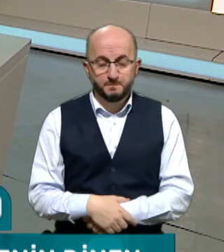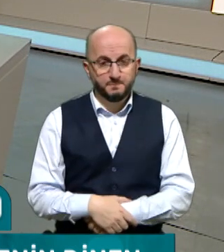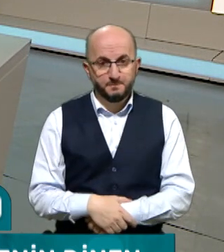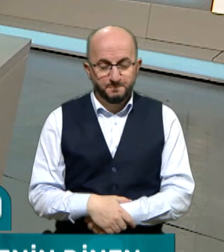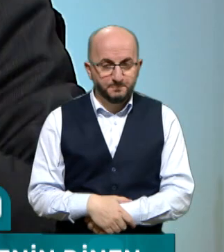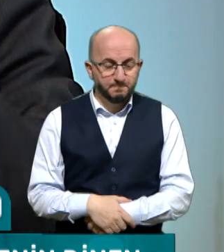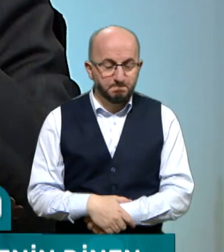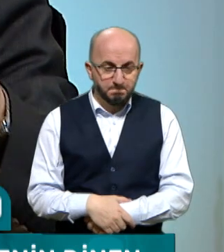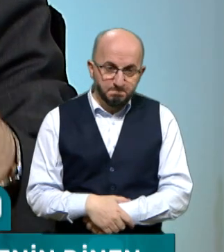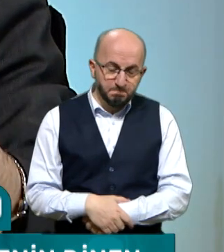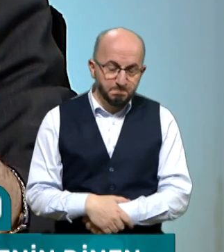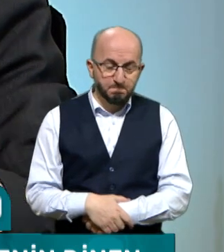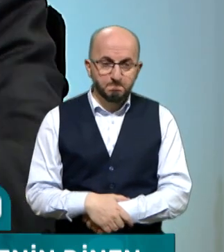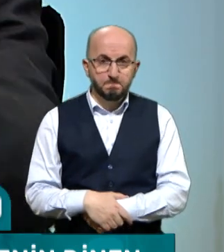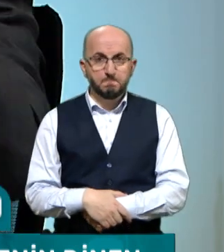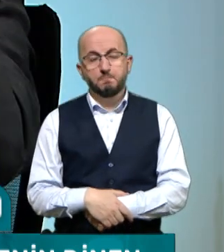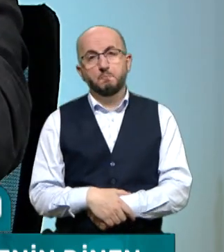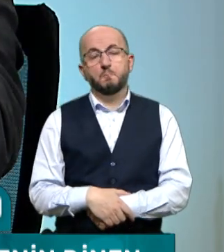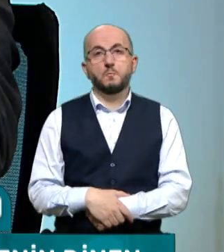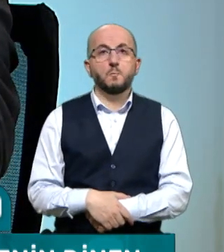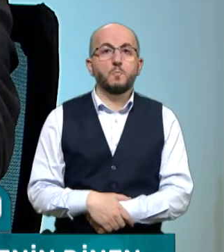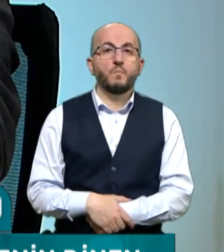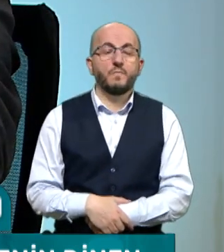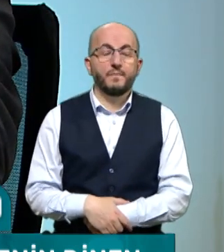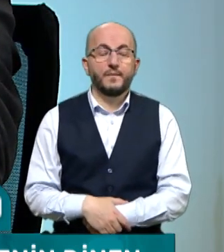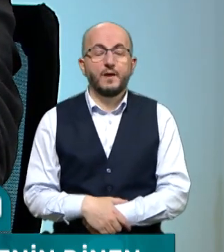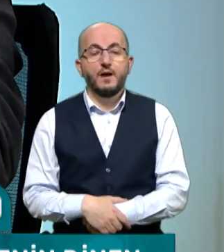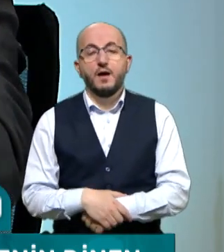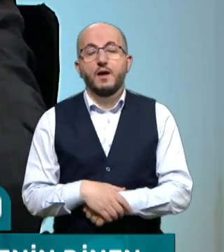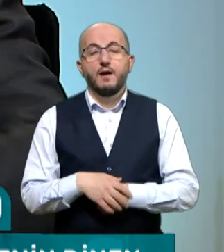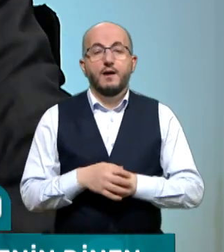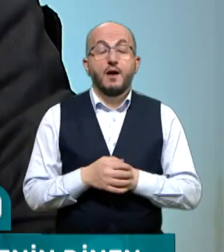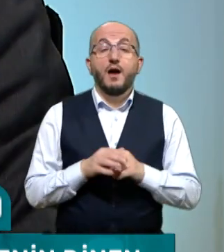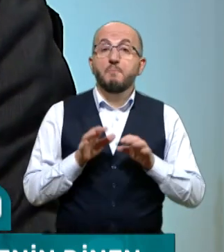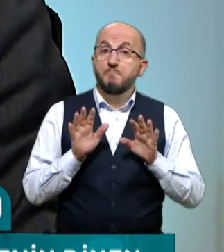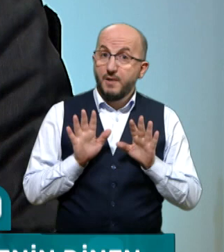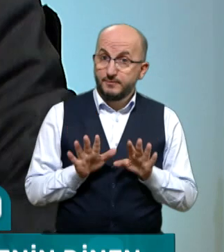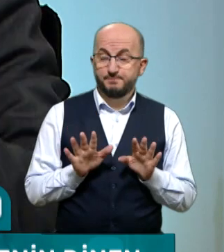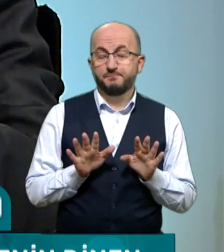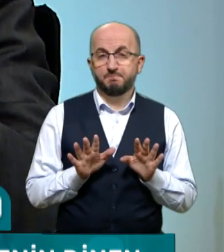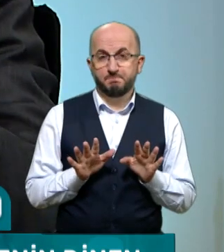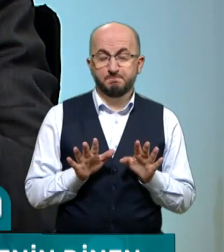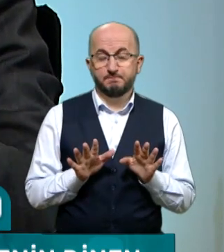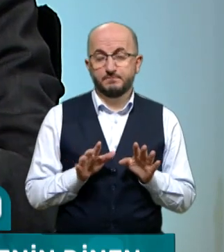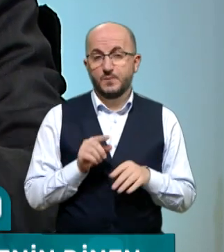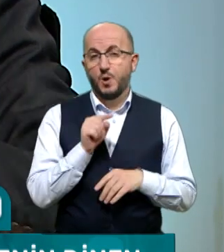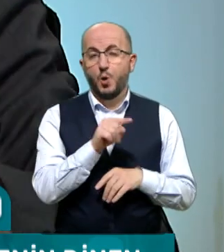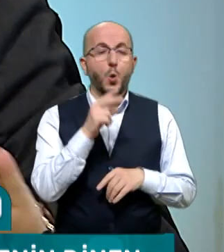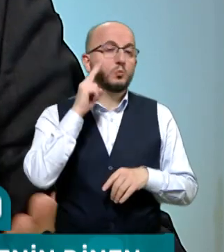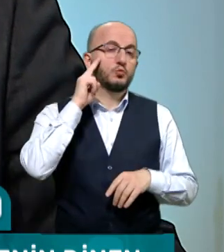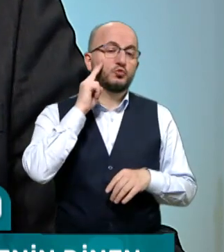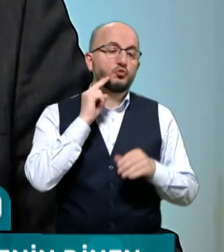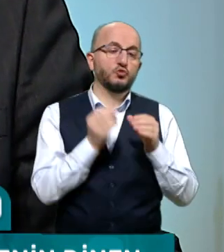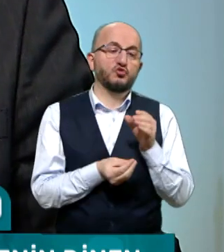yerine getirdik, araştırmamızı yaptık. Fakir diye verdik ama o zengin çıktı.